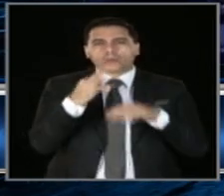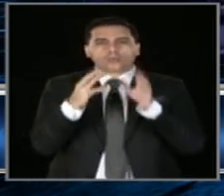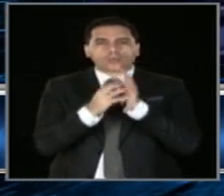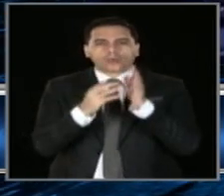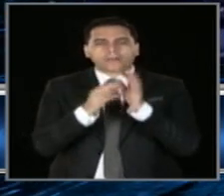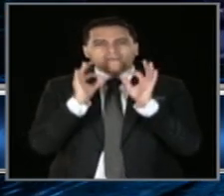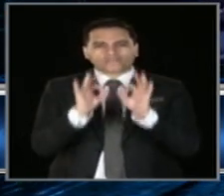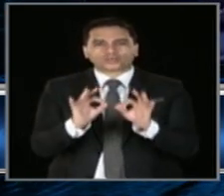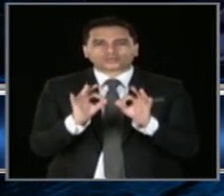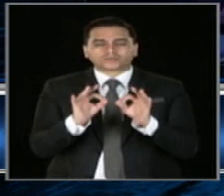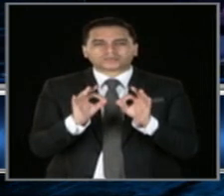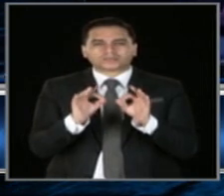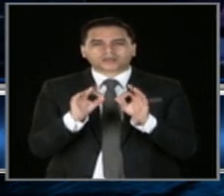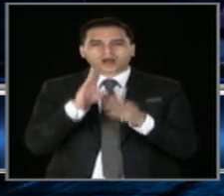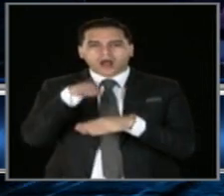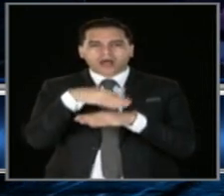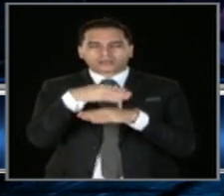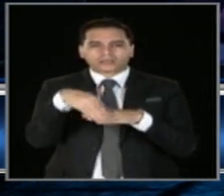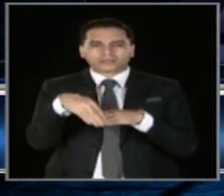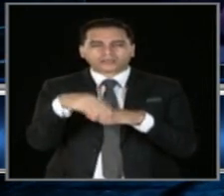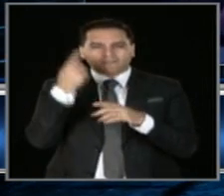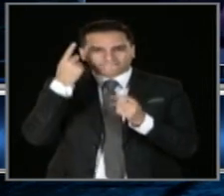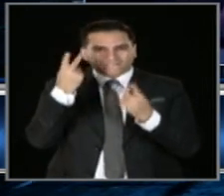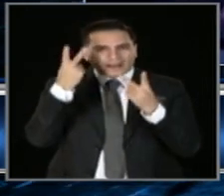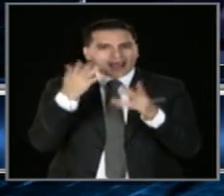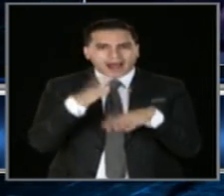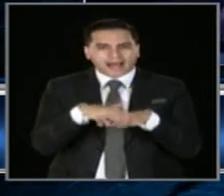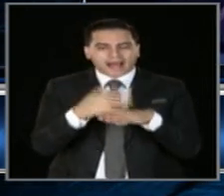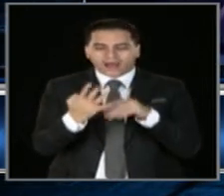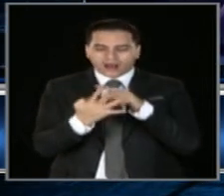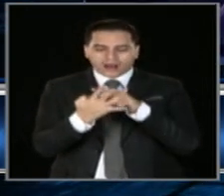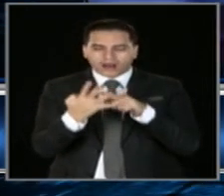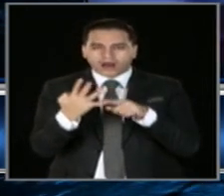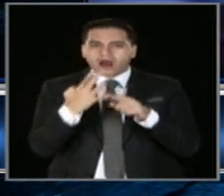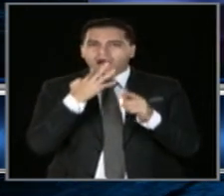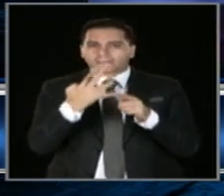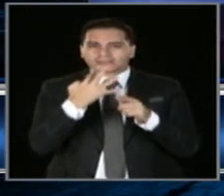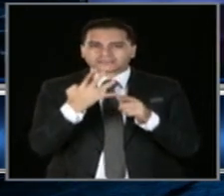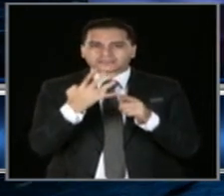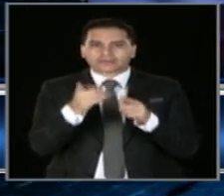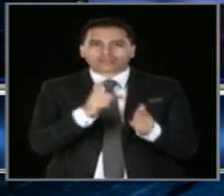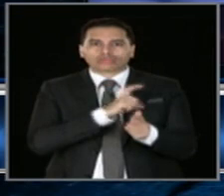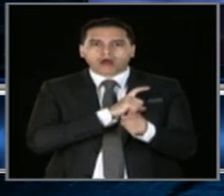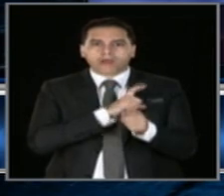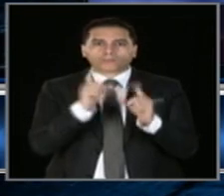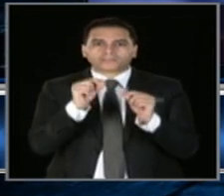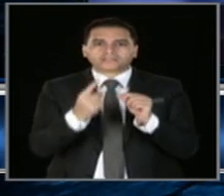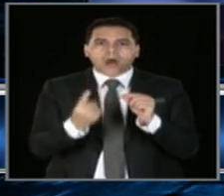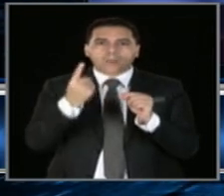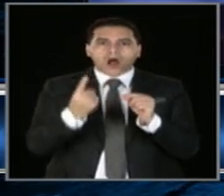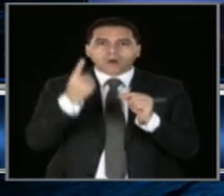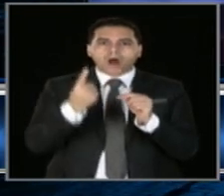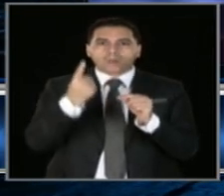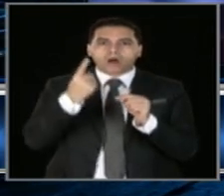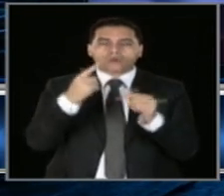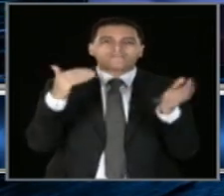كلية بيبقى ليها حاجة اسمها الخطة الخمسية، اللي هي في بعض السنوات بيسمحوا فيها بالتعيينات وبعض السنوات ما بتسمحش. بيبقى احتياجات